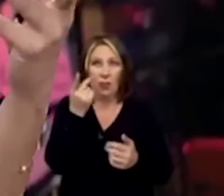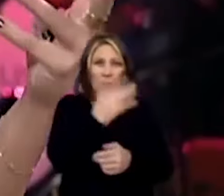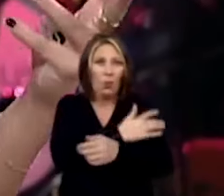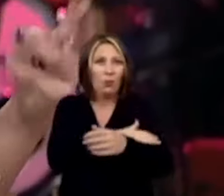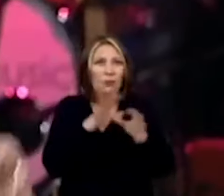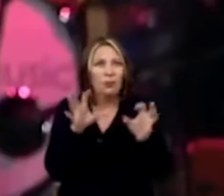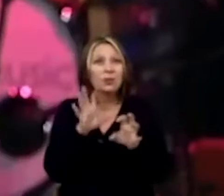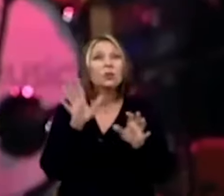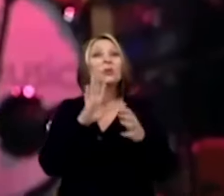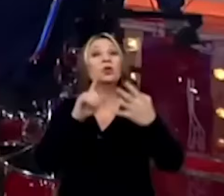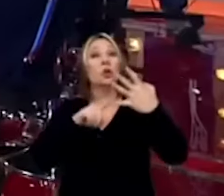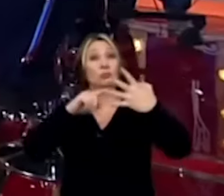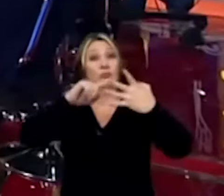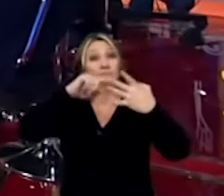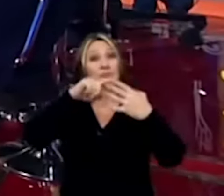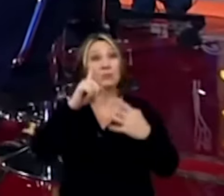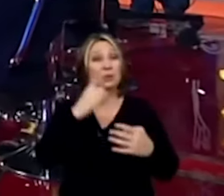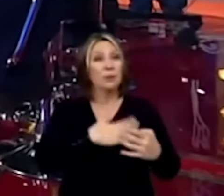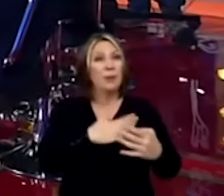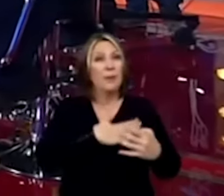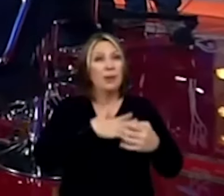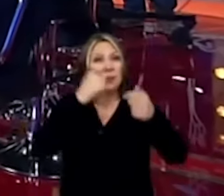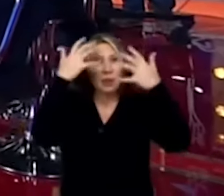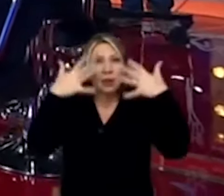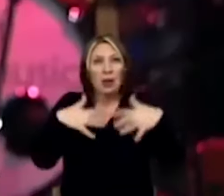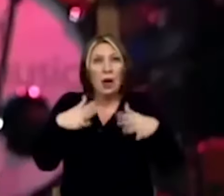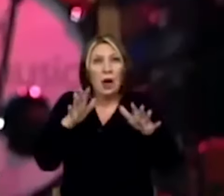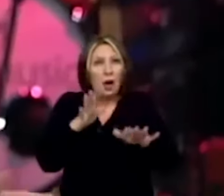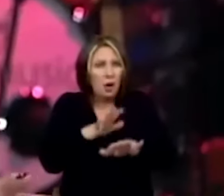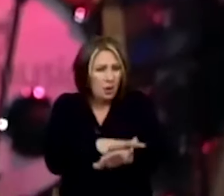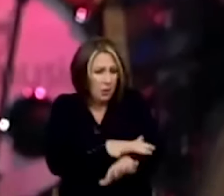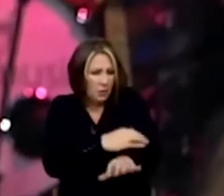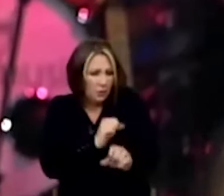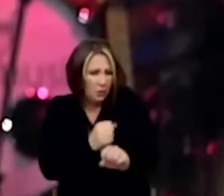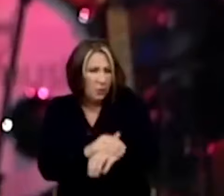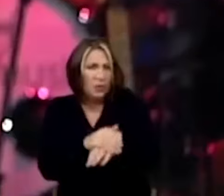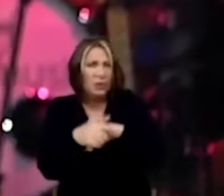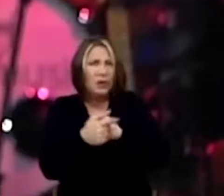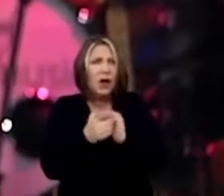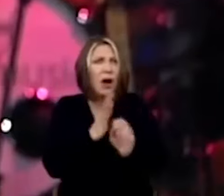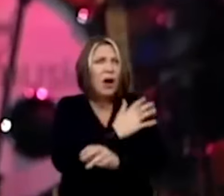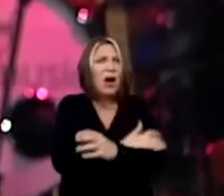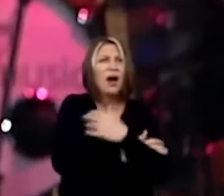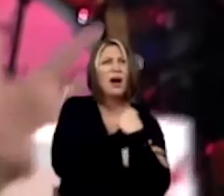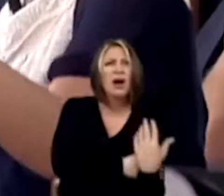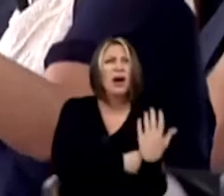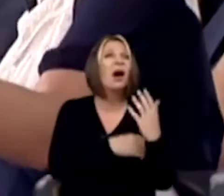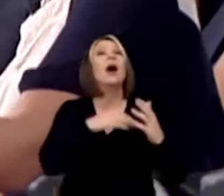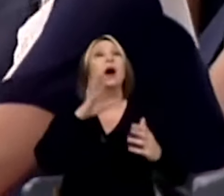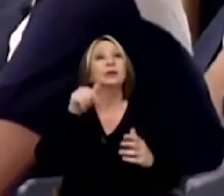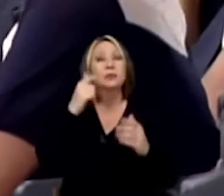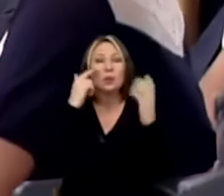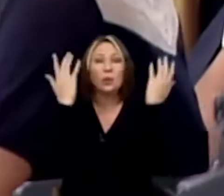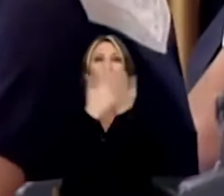Hayır, bu 4. level. Yani hızlı çarpıyor, terleme geldi. Abi işte tenim soğudu. Sağ kolumu hissetmiyorum. Şimdi